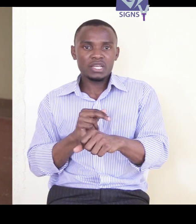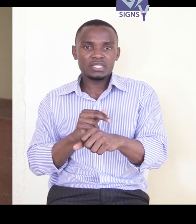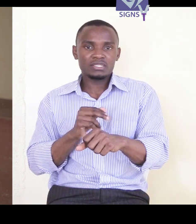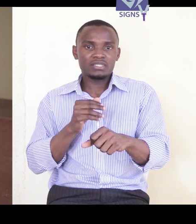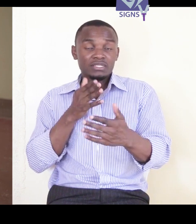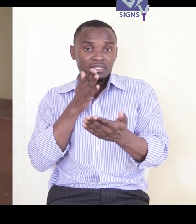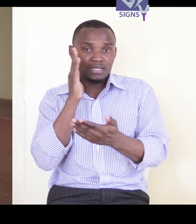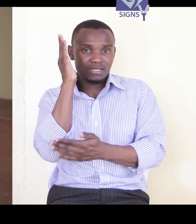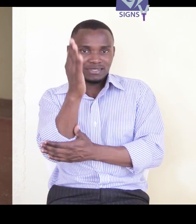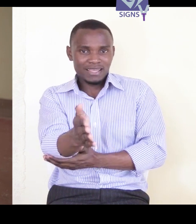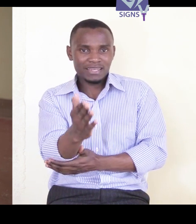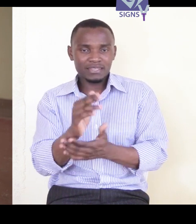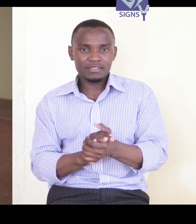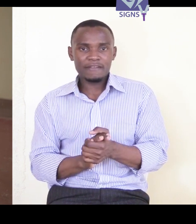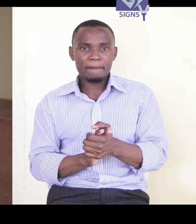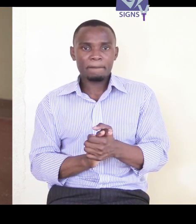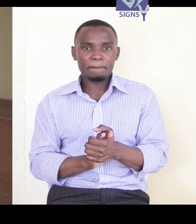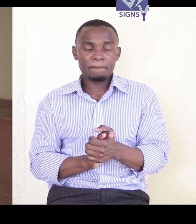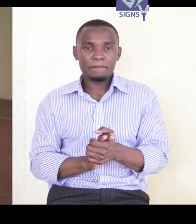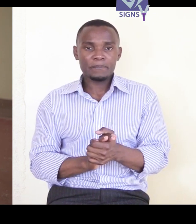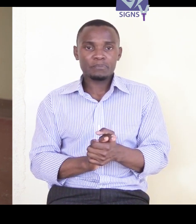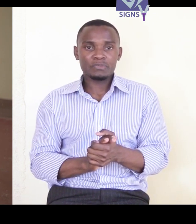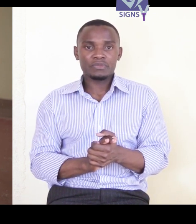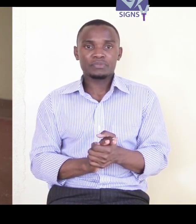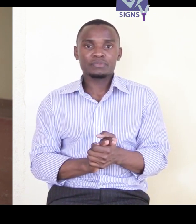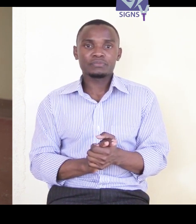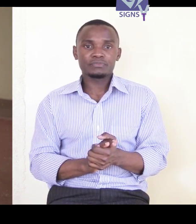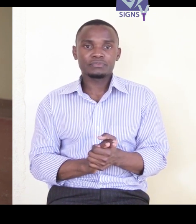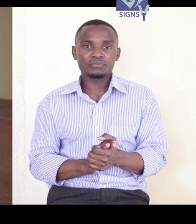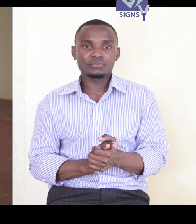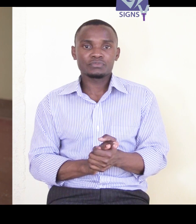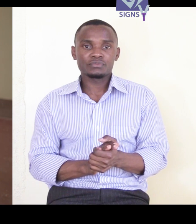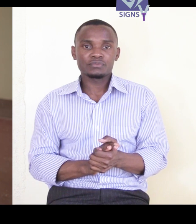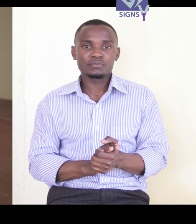mwili direct. Kwa hivyo tunaweka pia heshima ya mwanadamu.